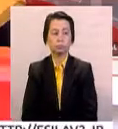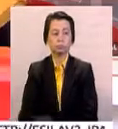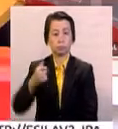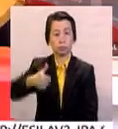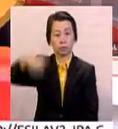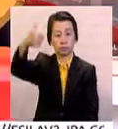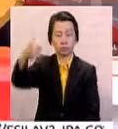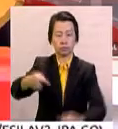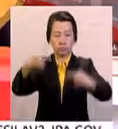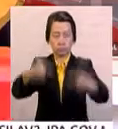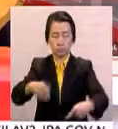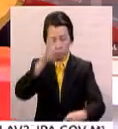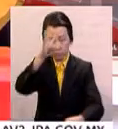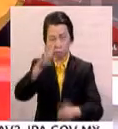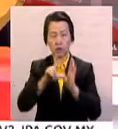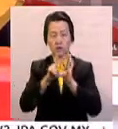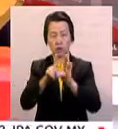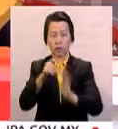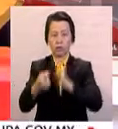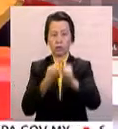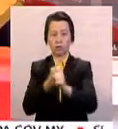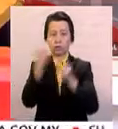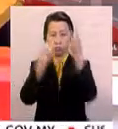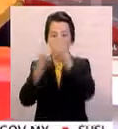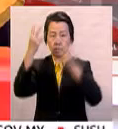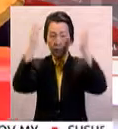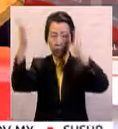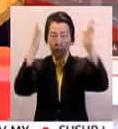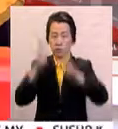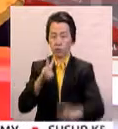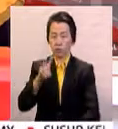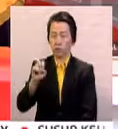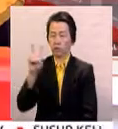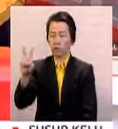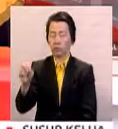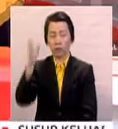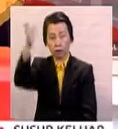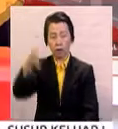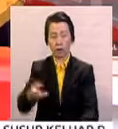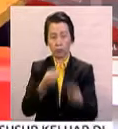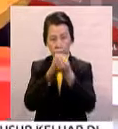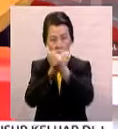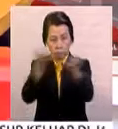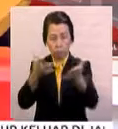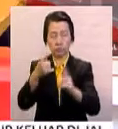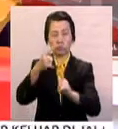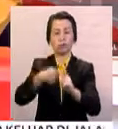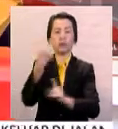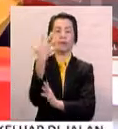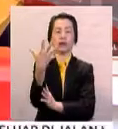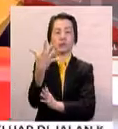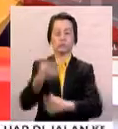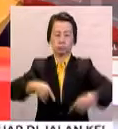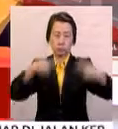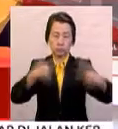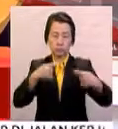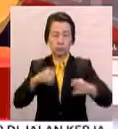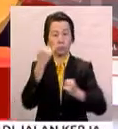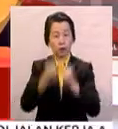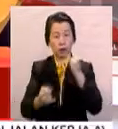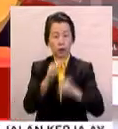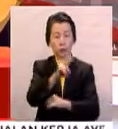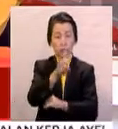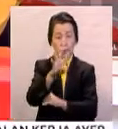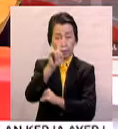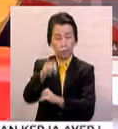Pemenang bagi pertandingan mencipta logo Tahun Melawak Malaysia 2020 akan diumumkan pada Mei depan. Pertandingan yang berakhir pada 24